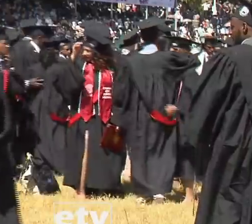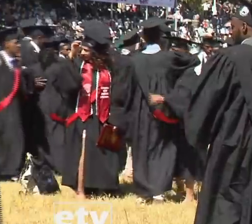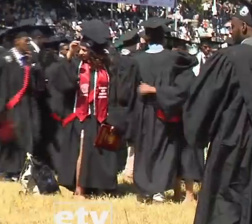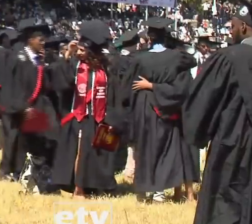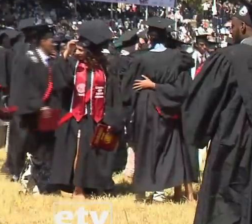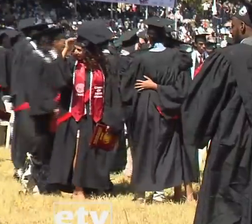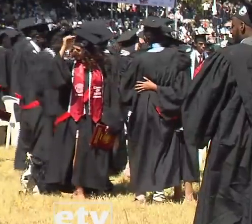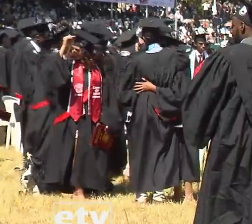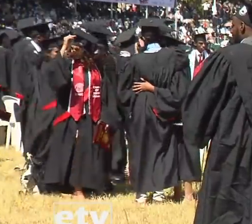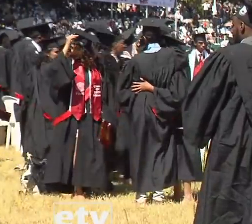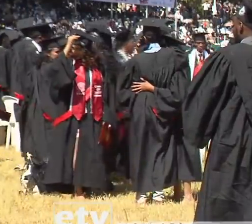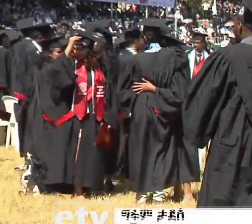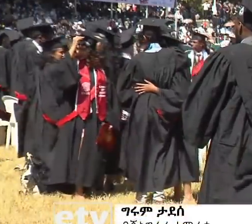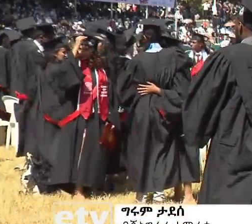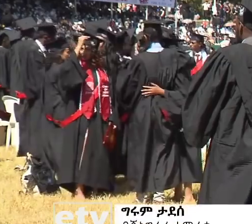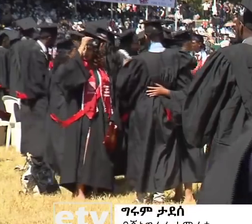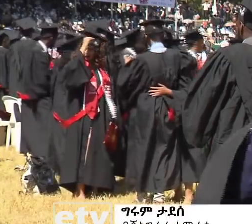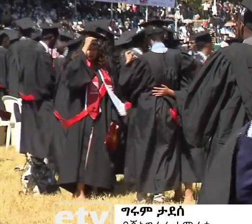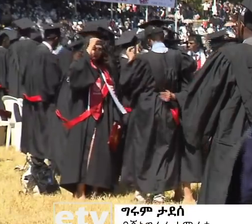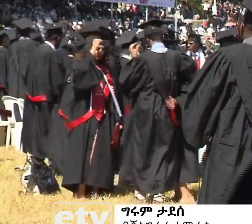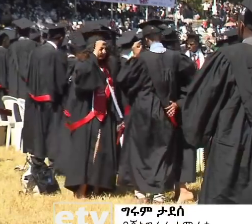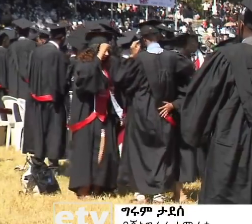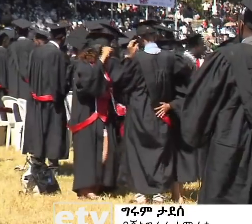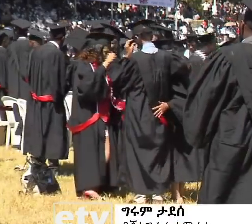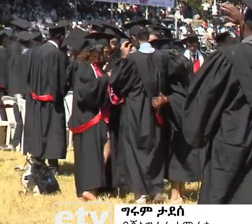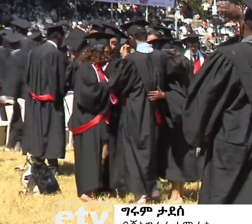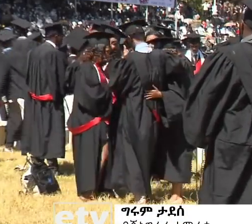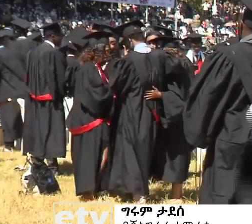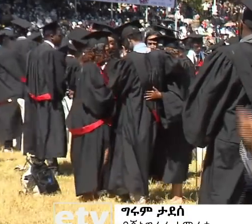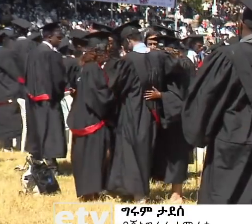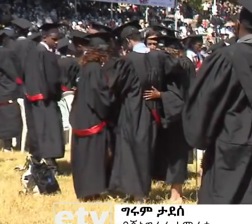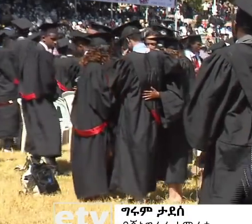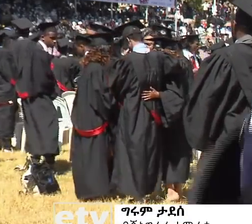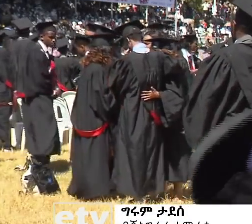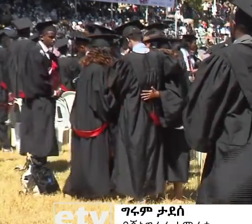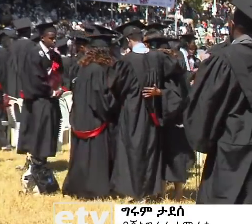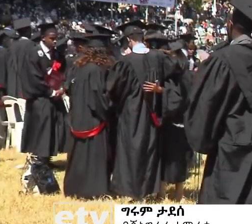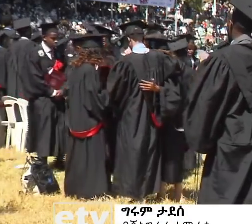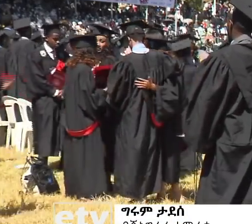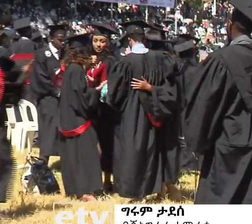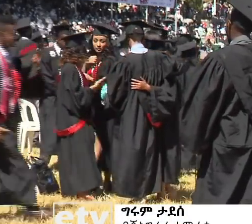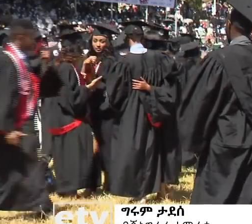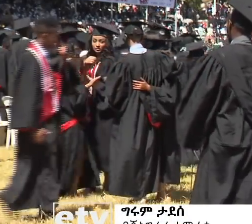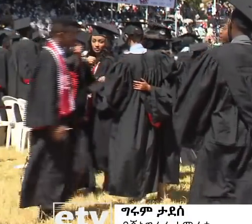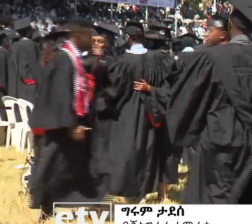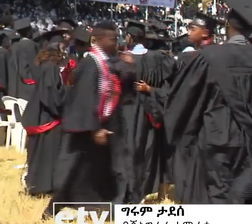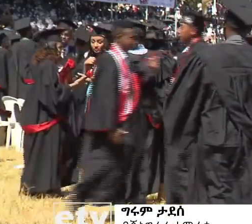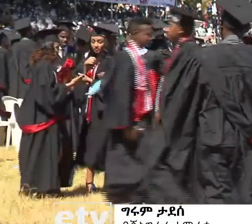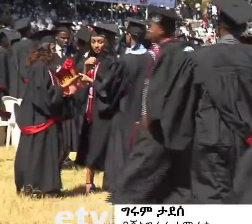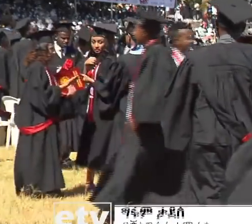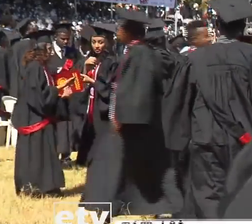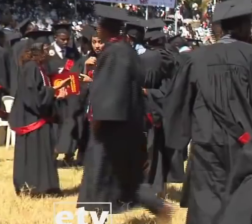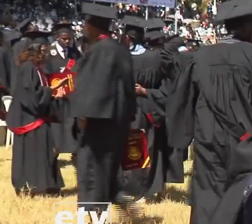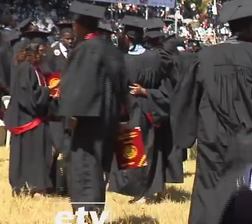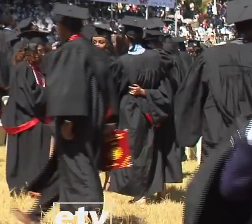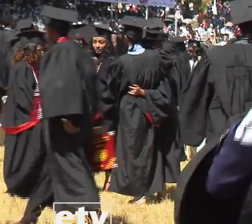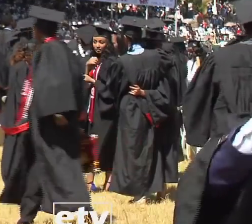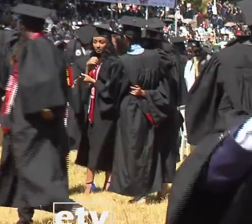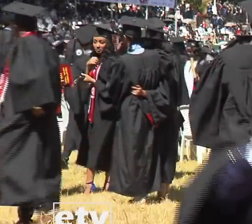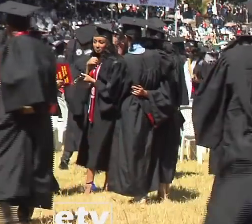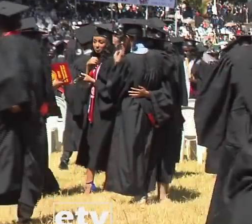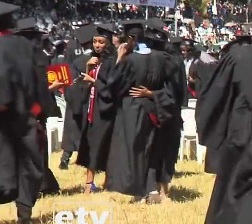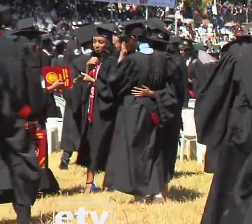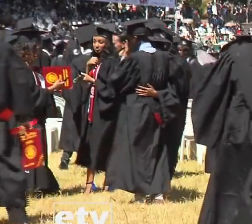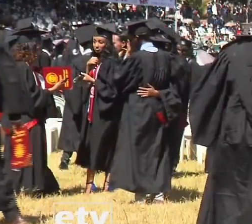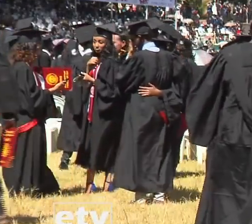እኛ ጀምረን የነበረው ያጓጉም ትምርታችንን አጓርተ ተምልሰን እንደገና መማልፉ በመቀበል ምክንያት